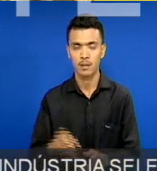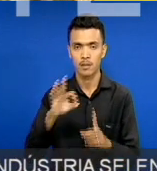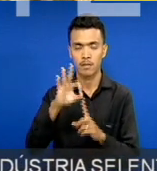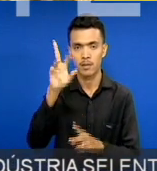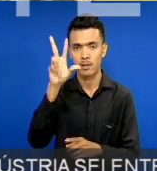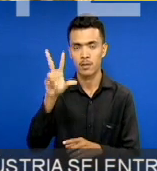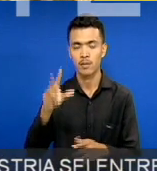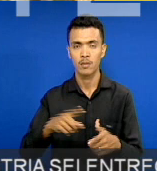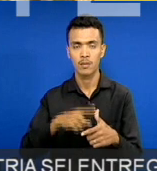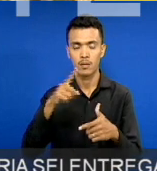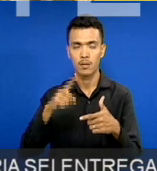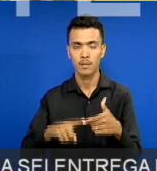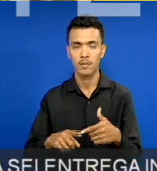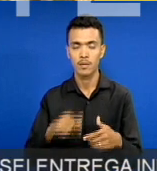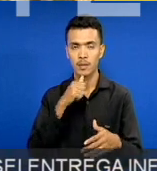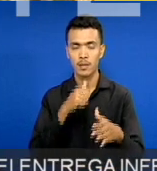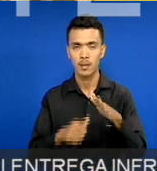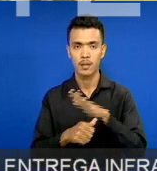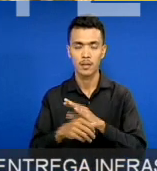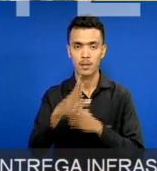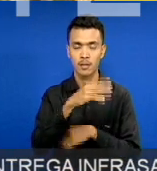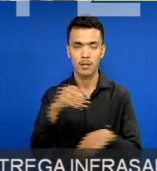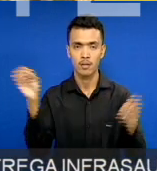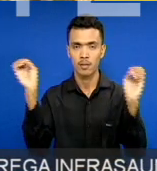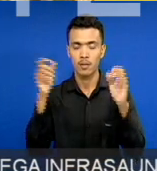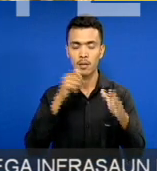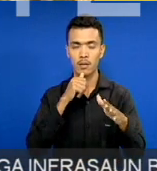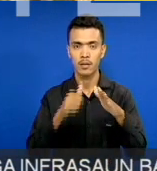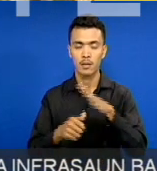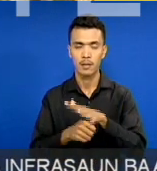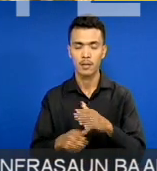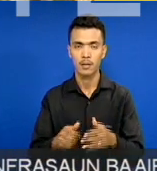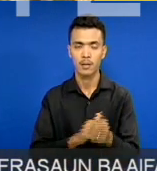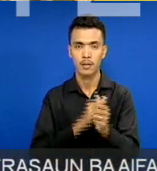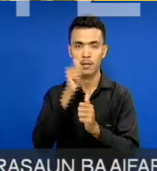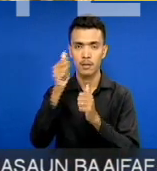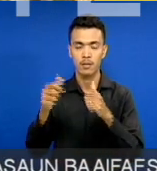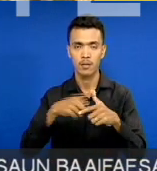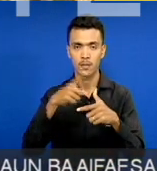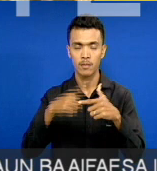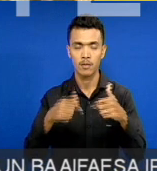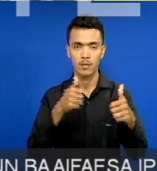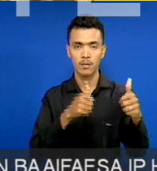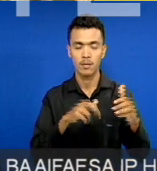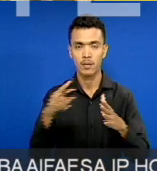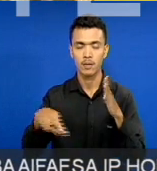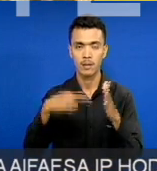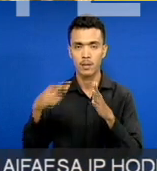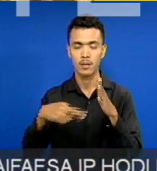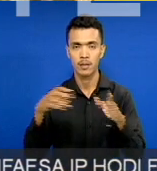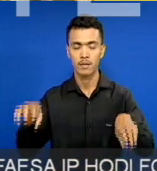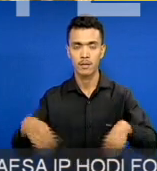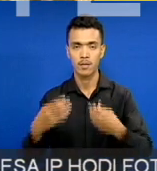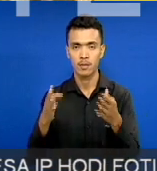mebe fase ida ilegal ida la ilegal ita detecta ita main penaliza multa ser netuir regra ser nebe ma ia teknik ser lori